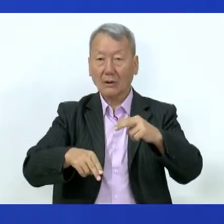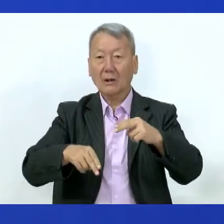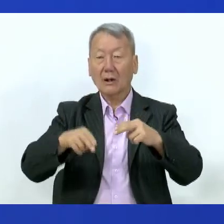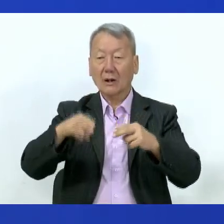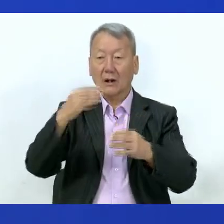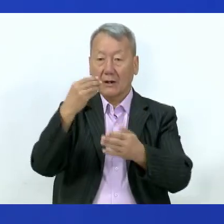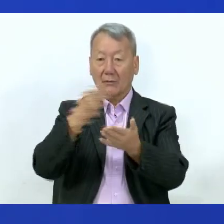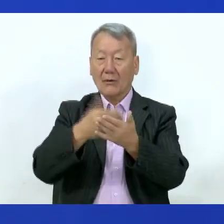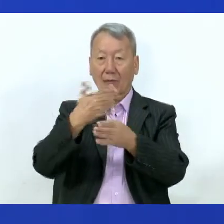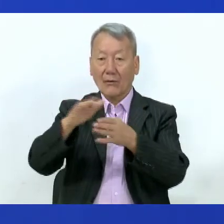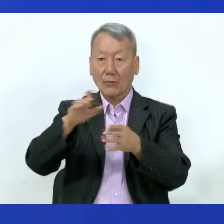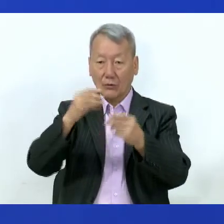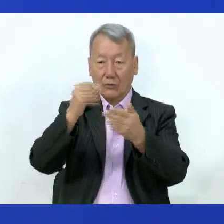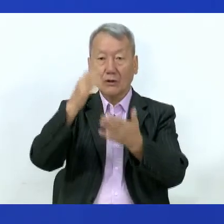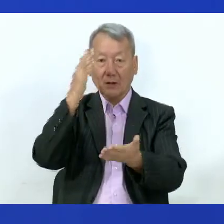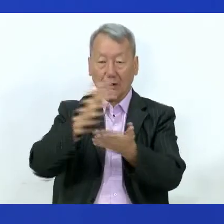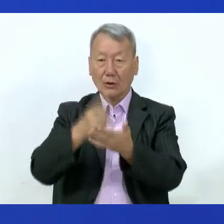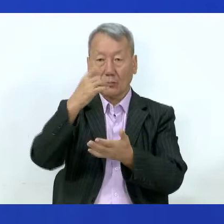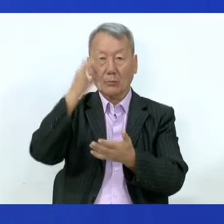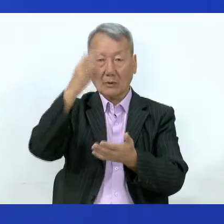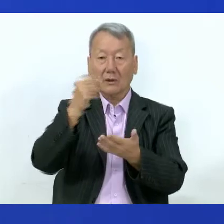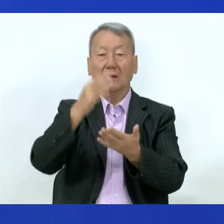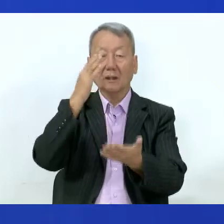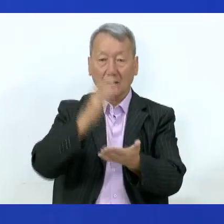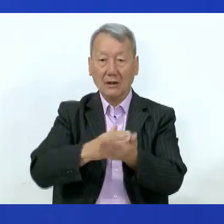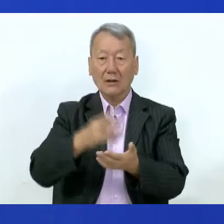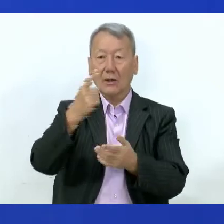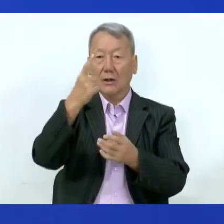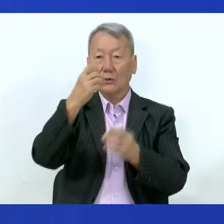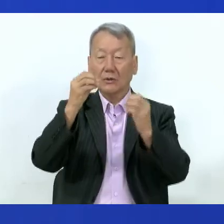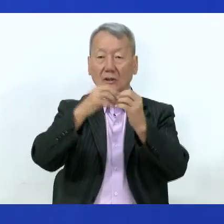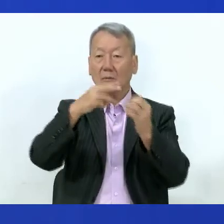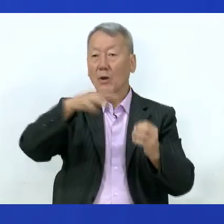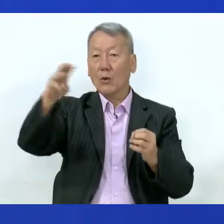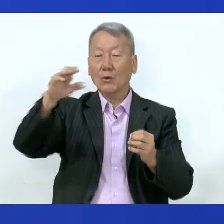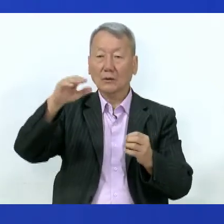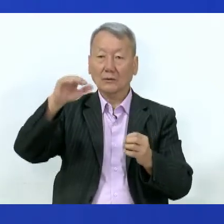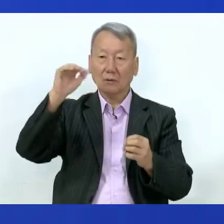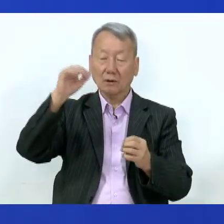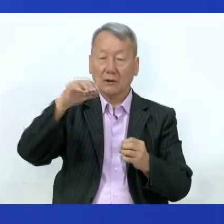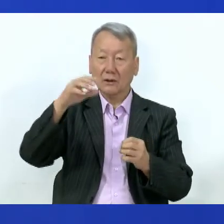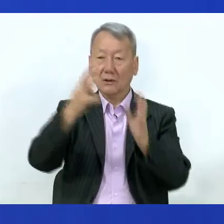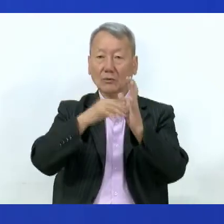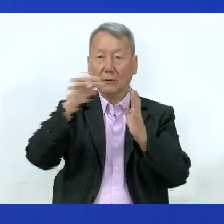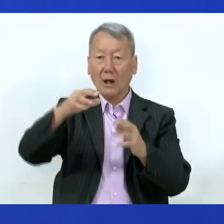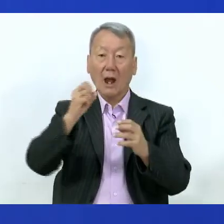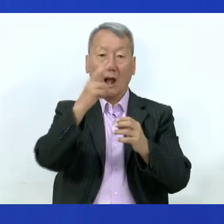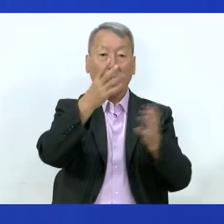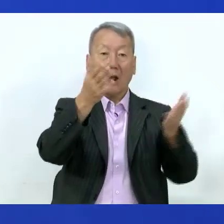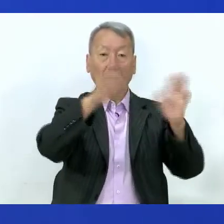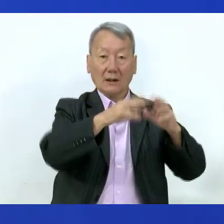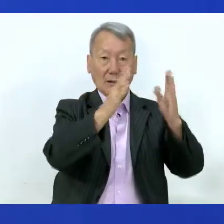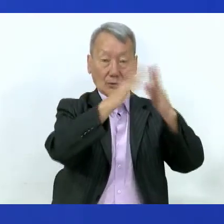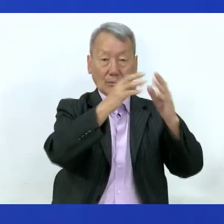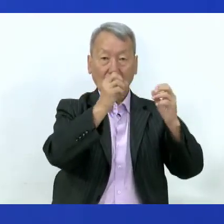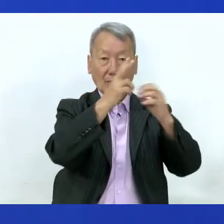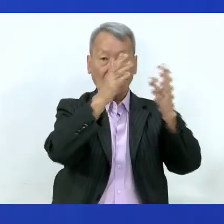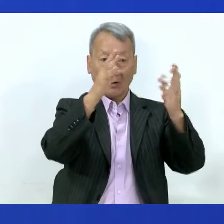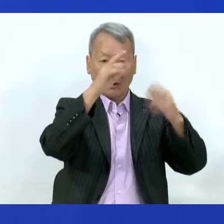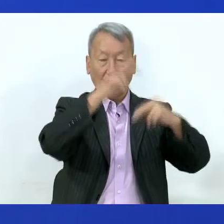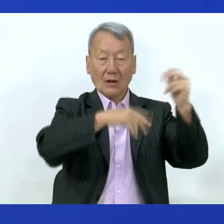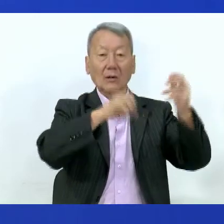ү600 үлікті 5 үлікті түс үлікті қаймында Жастап өнд dividedOut үші өнді